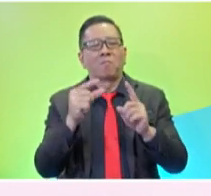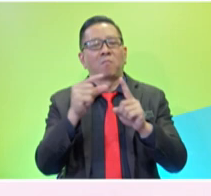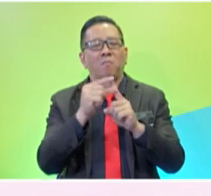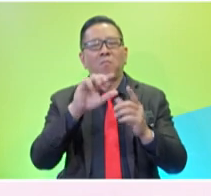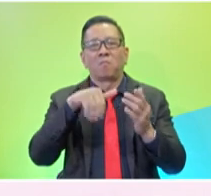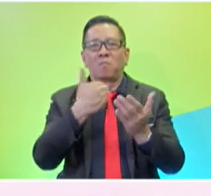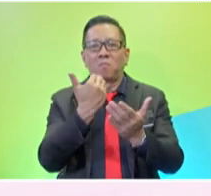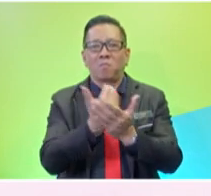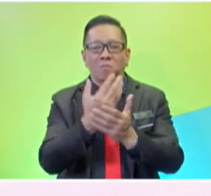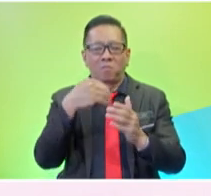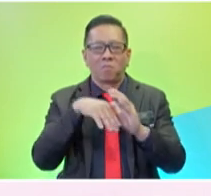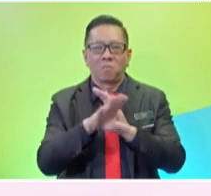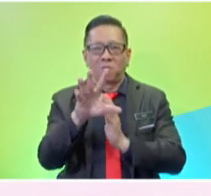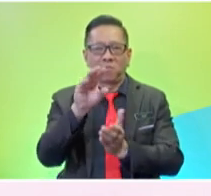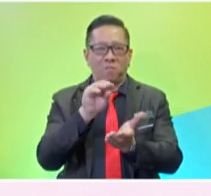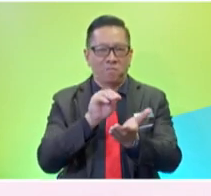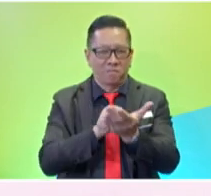disalin dalam